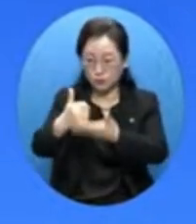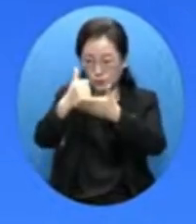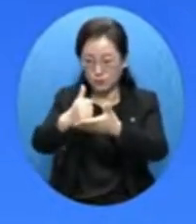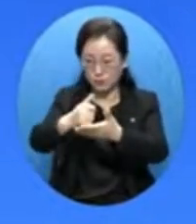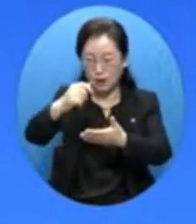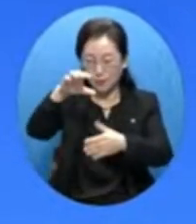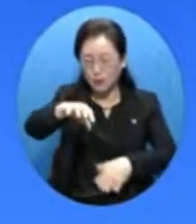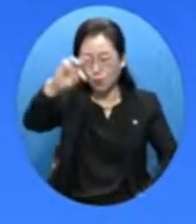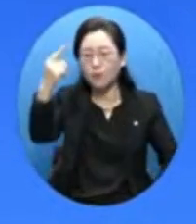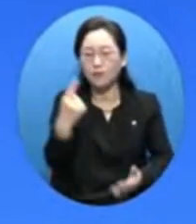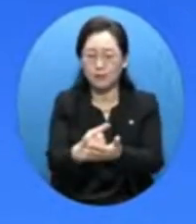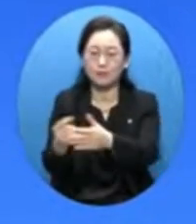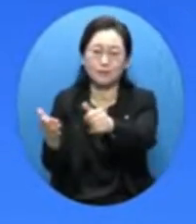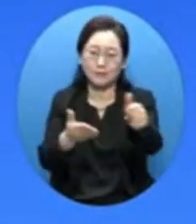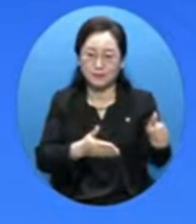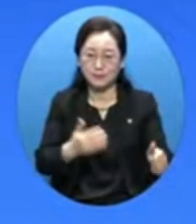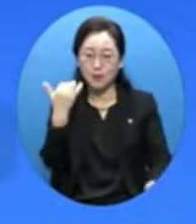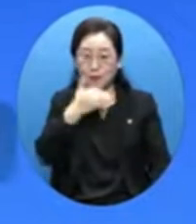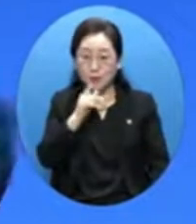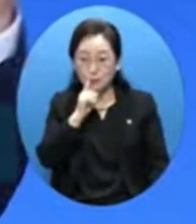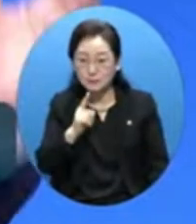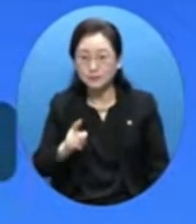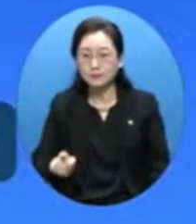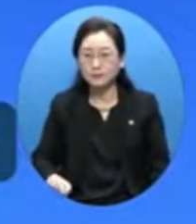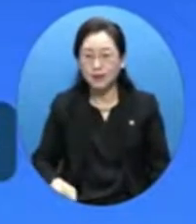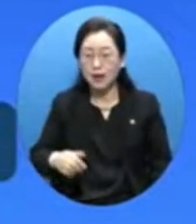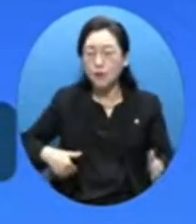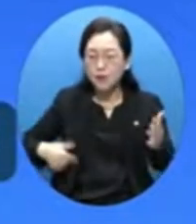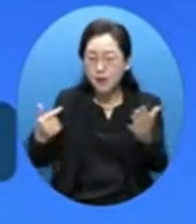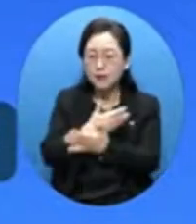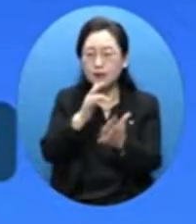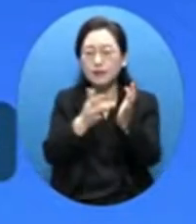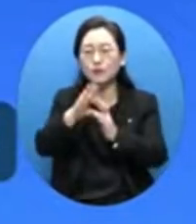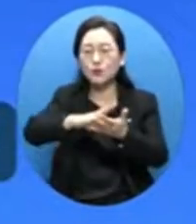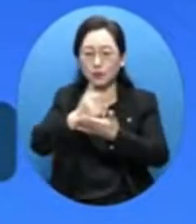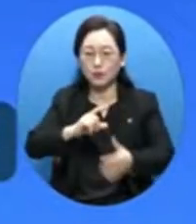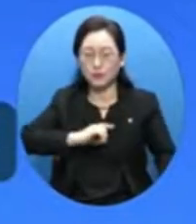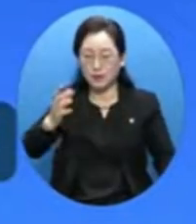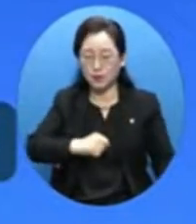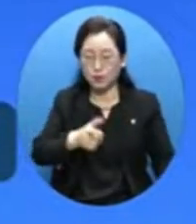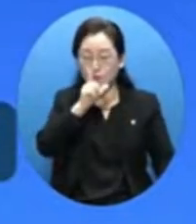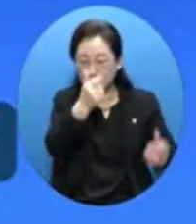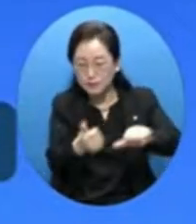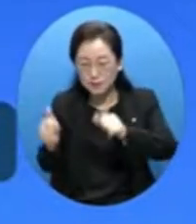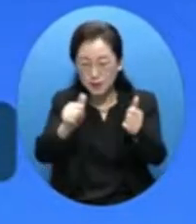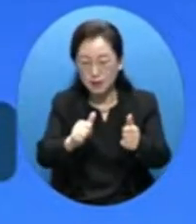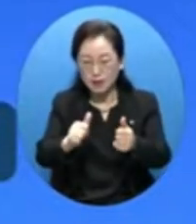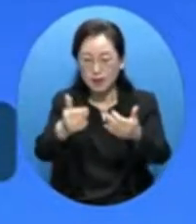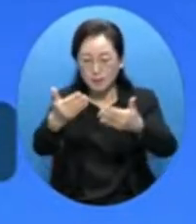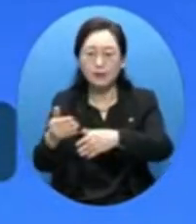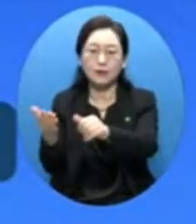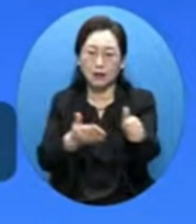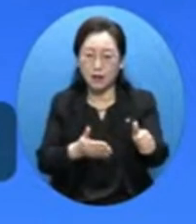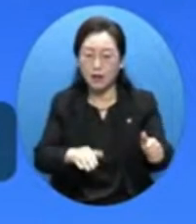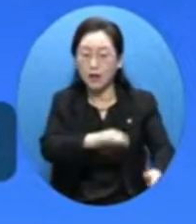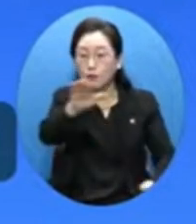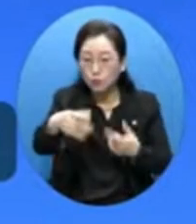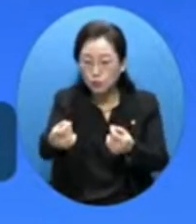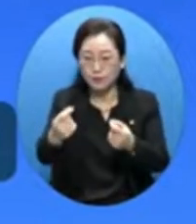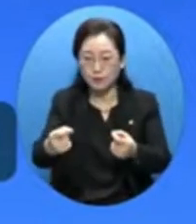돌아와야 되는 것입니다. 베드로 사도가 말합니다. 회개하고 예수 그리스도의 이름으로 침례를 받으라. 우리가 회개해야